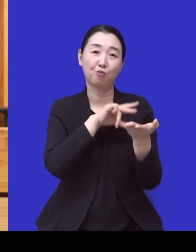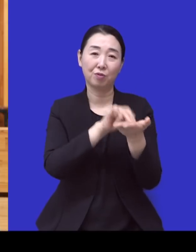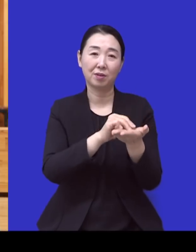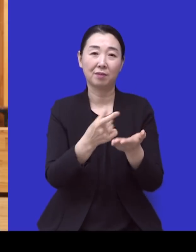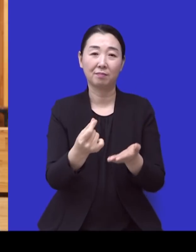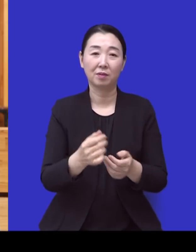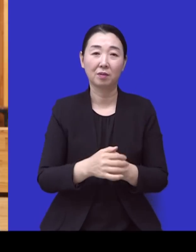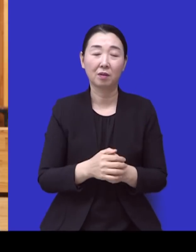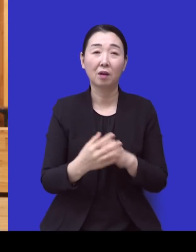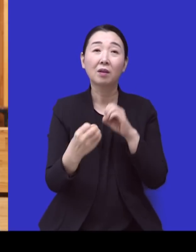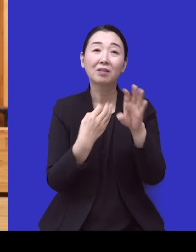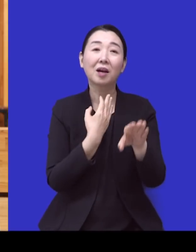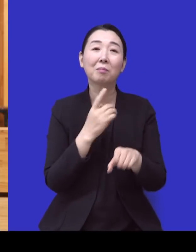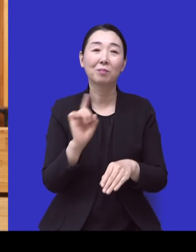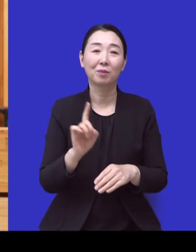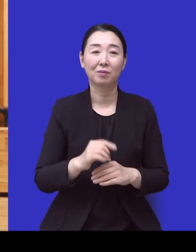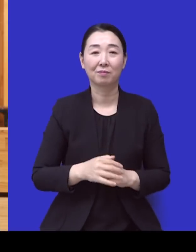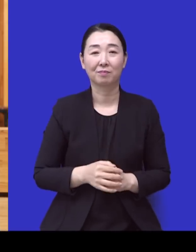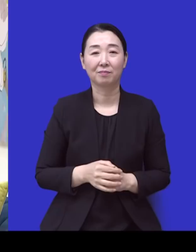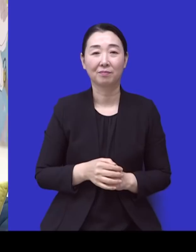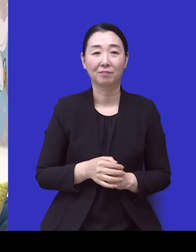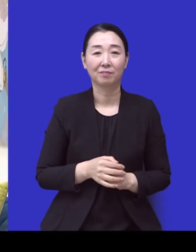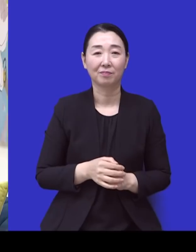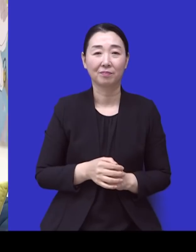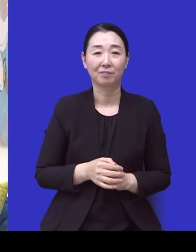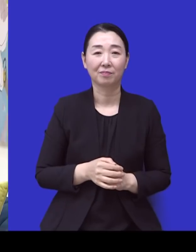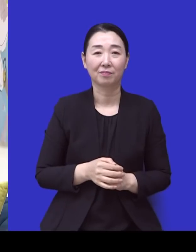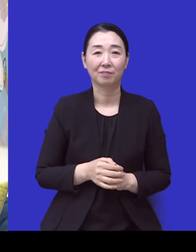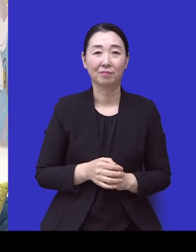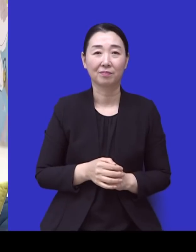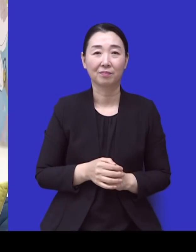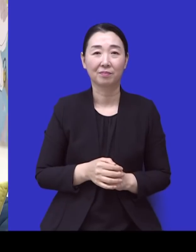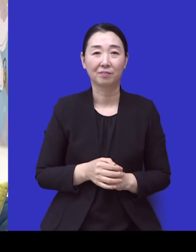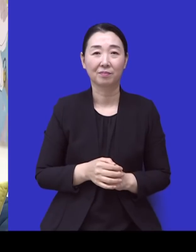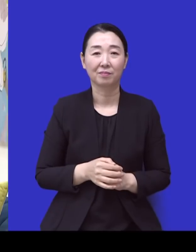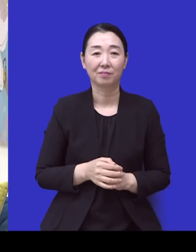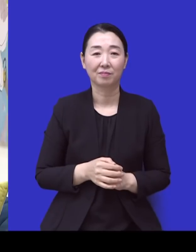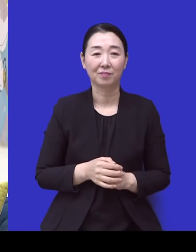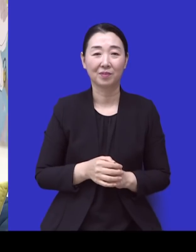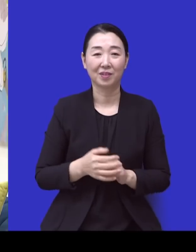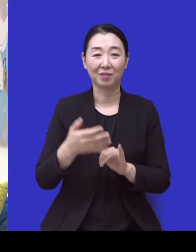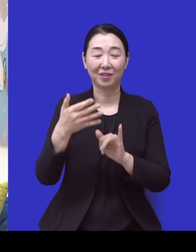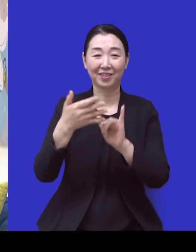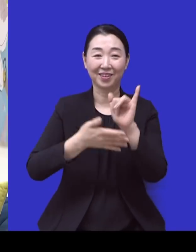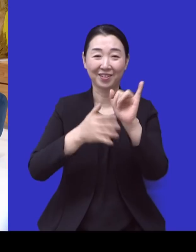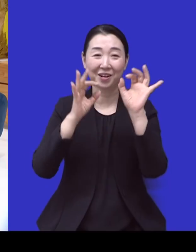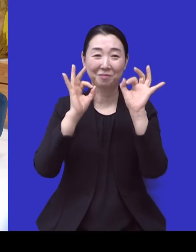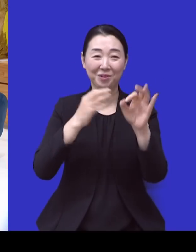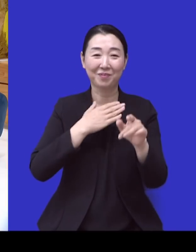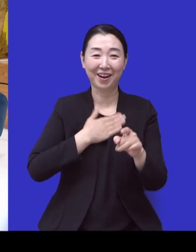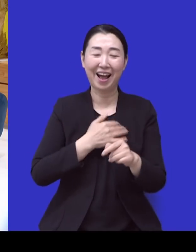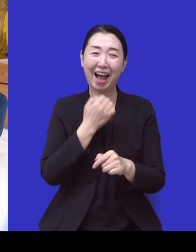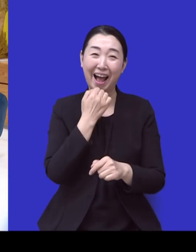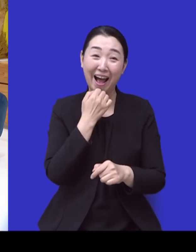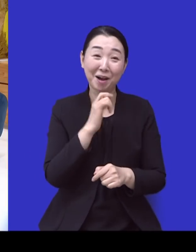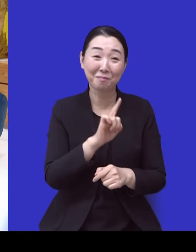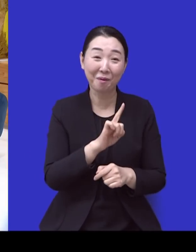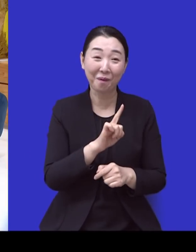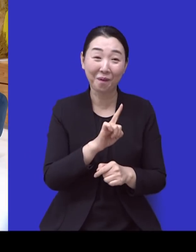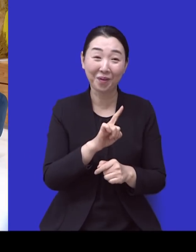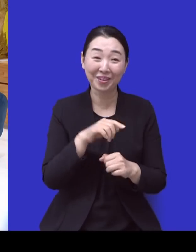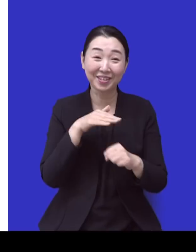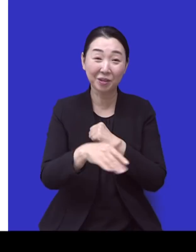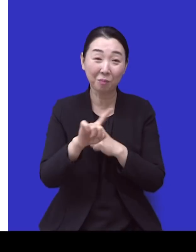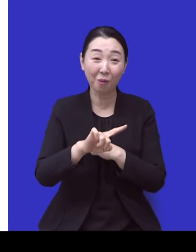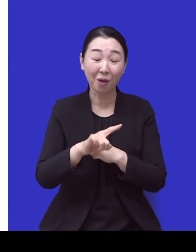것 같고 예. 그럼 어떻게 대답을 해주셨어요? 솔루션을? 일단은 영상을 보시면 뭐 이런 식으로 또 끌어들이는